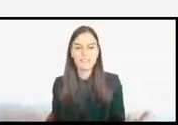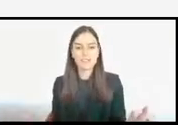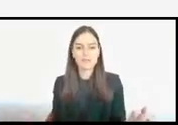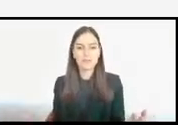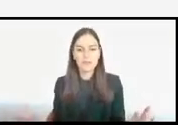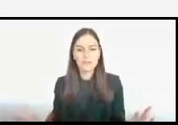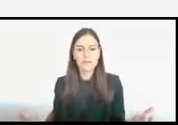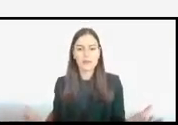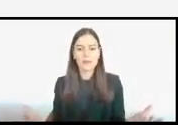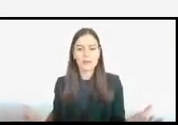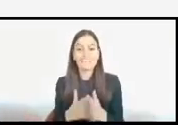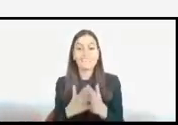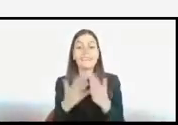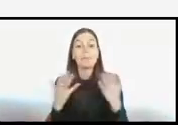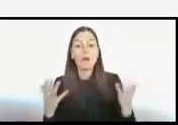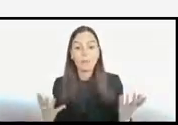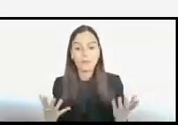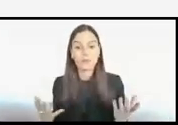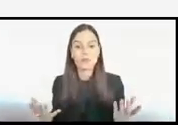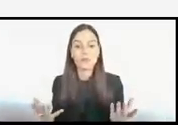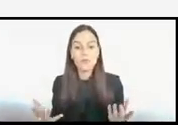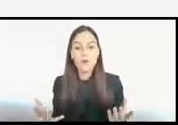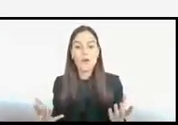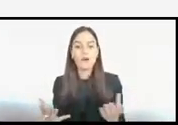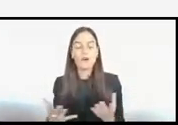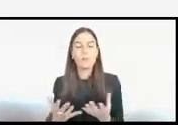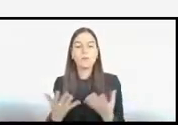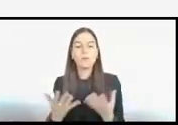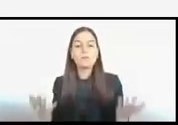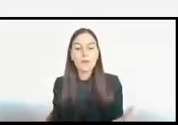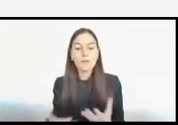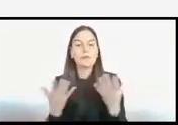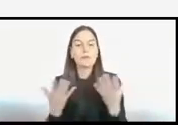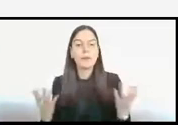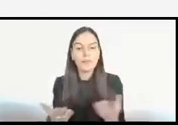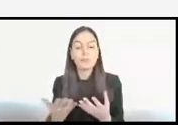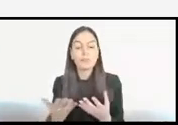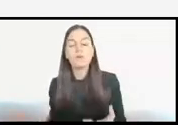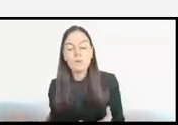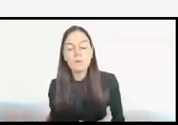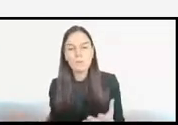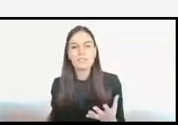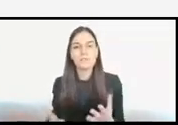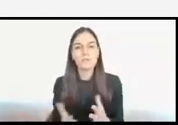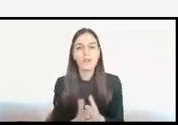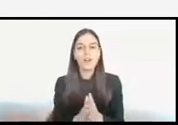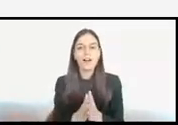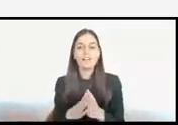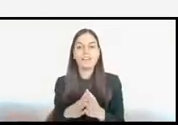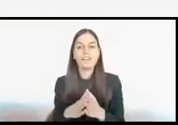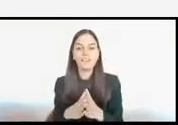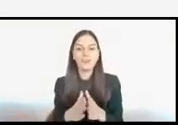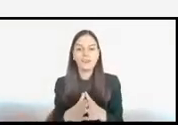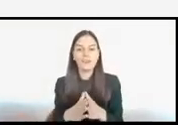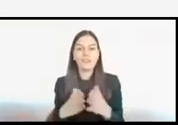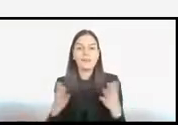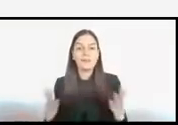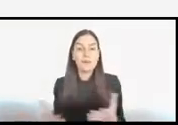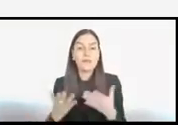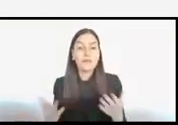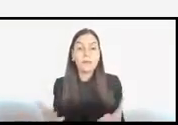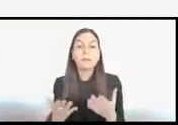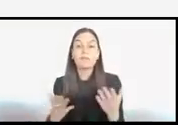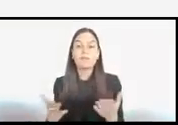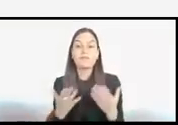l'indique déjà, c'est une location avec des meubles. Donc, je loue mon immeuble, mon appartement ou ma maison avec